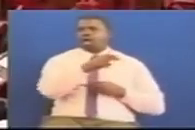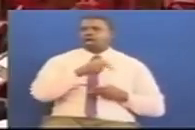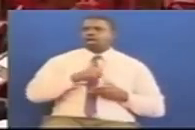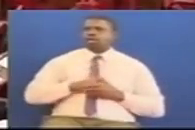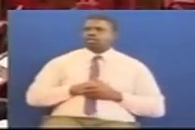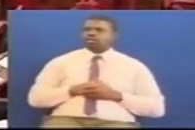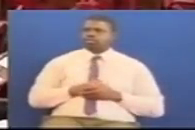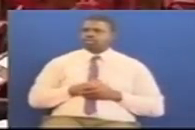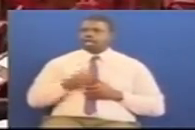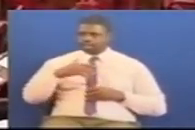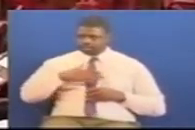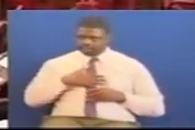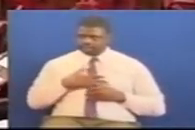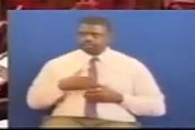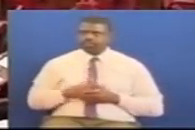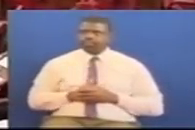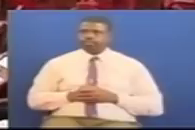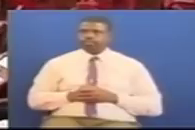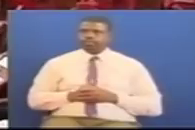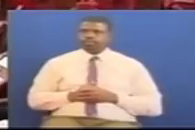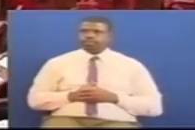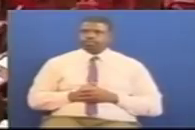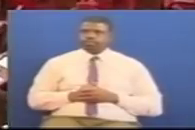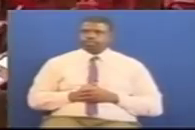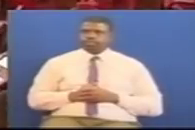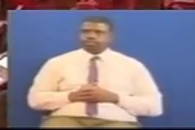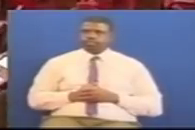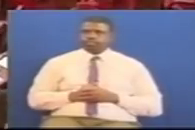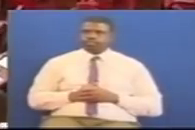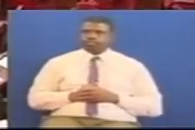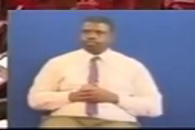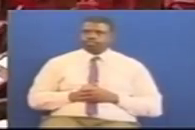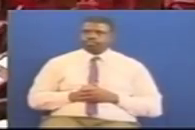Asante. Ni lini?